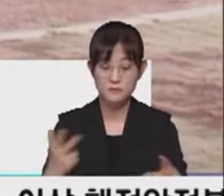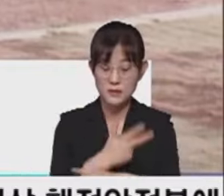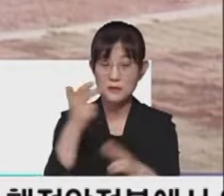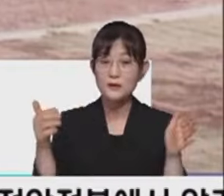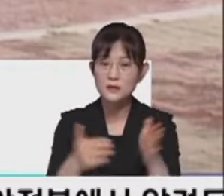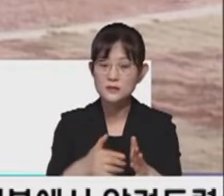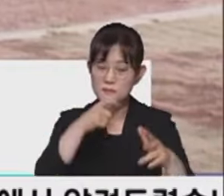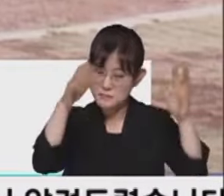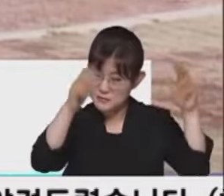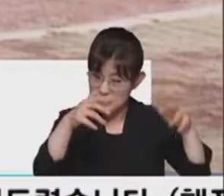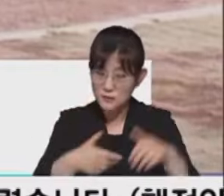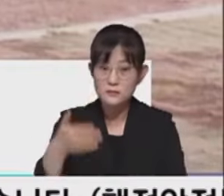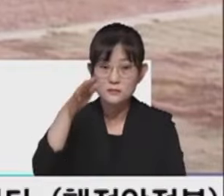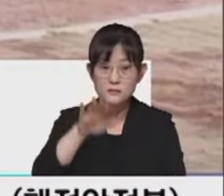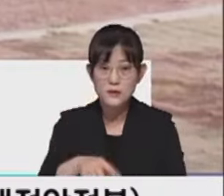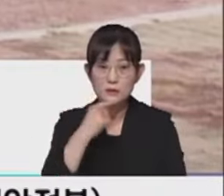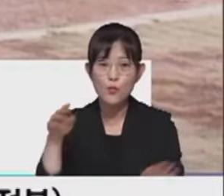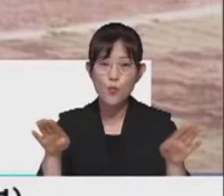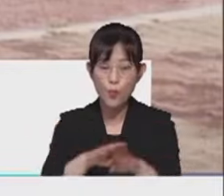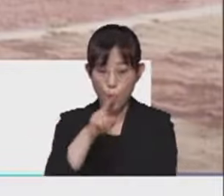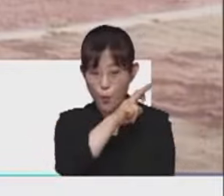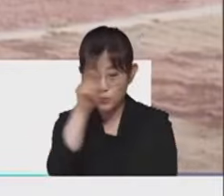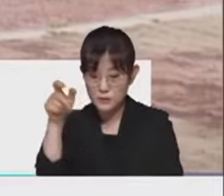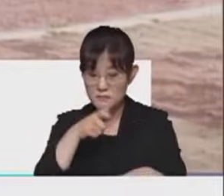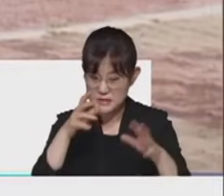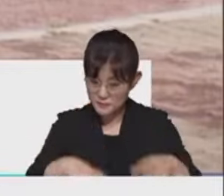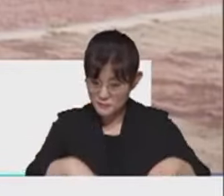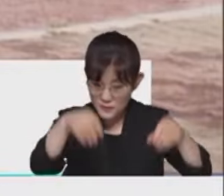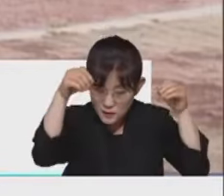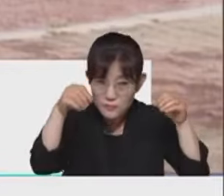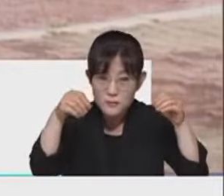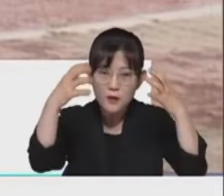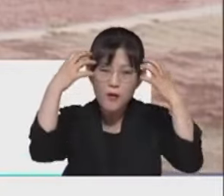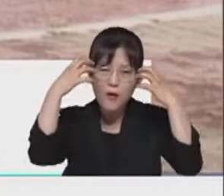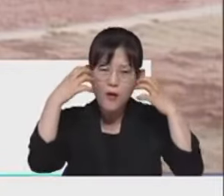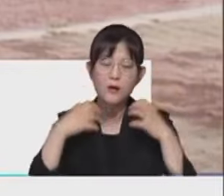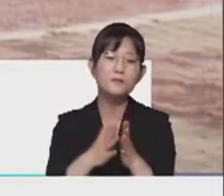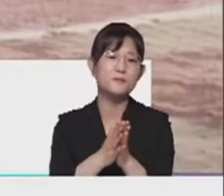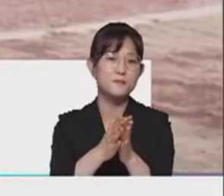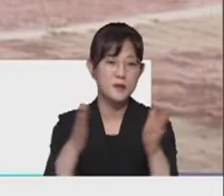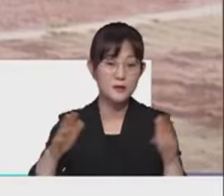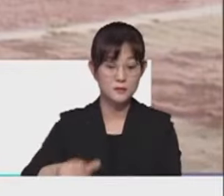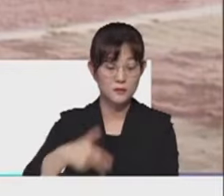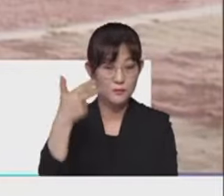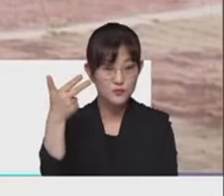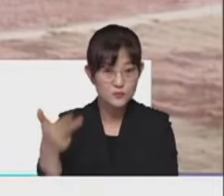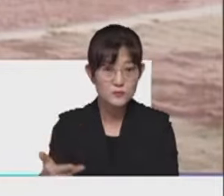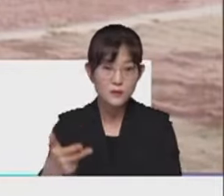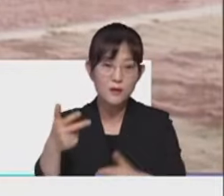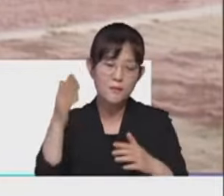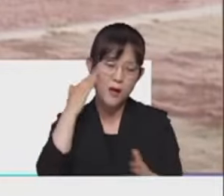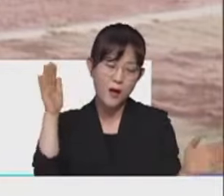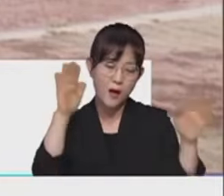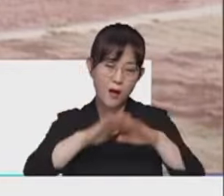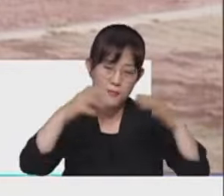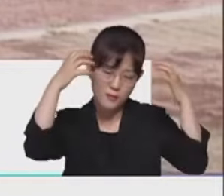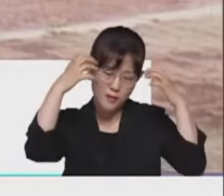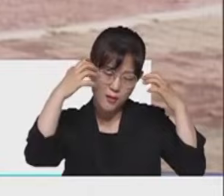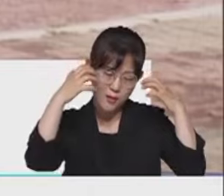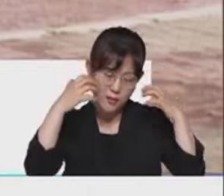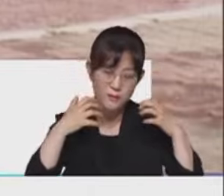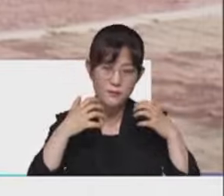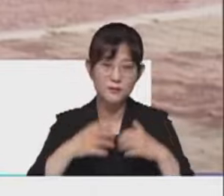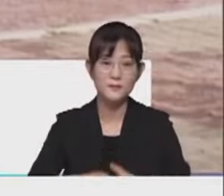이어지겠지만 비가 그치는 일요일 오후부터 본격적인 무더위가 시작돼 다음 주에는 열대야와 폭염이